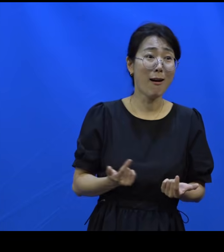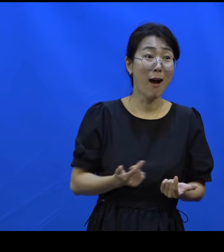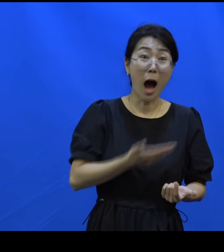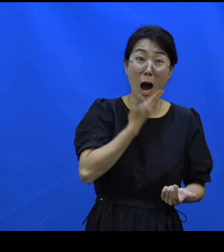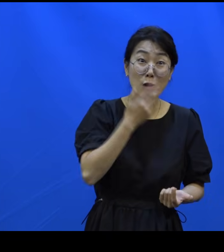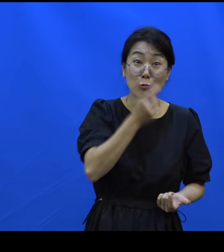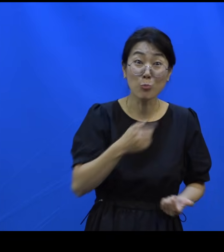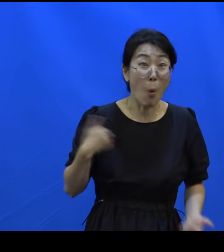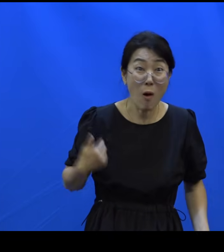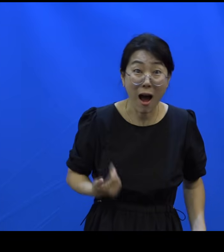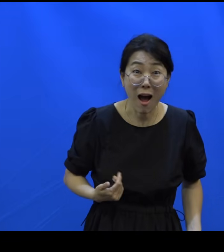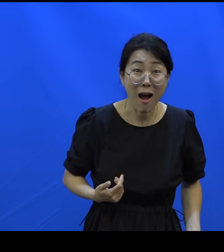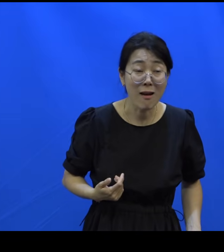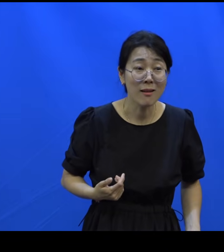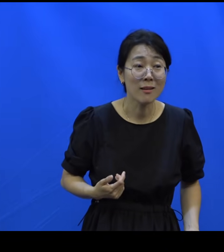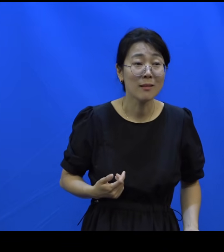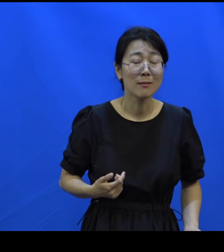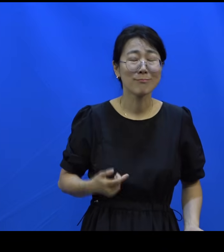없는 사람이거나.